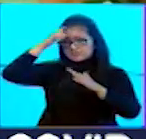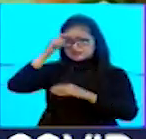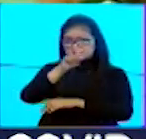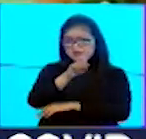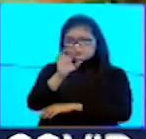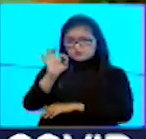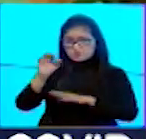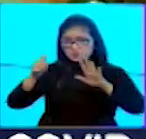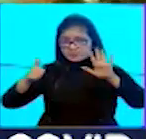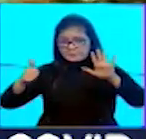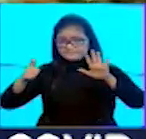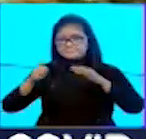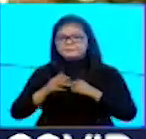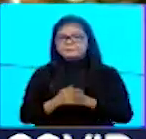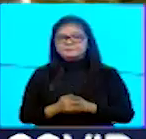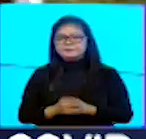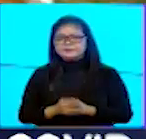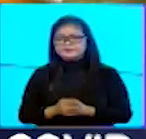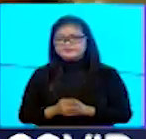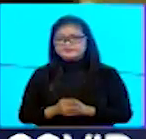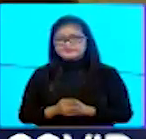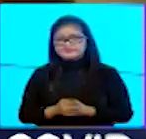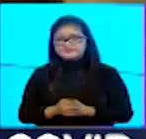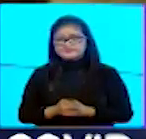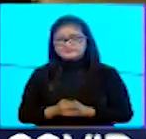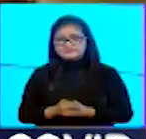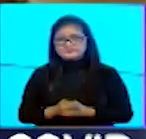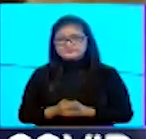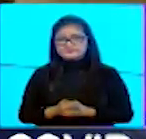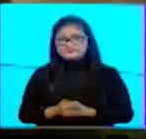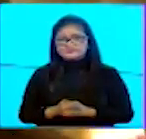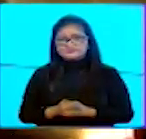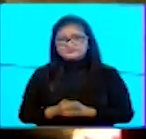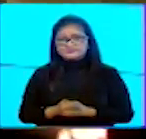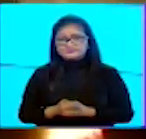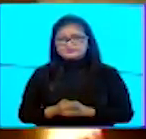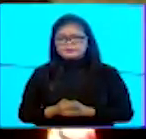orang. Dari Surabaya, Jawa Timur, Yuda Prawira melaporkan.